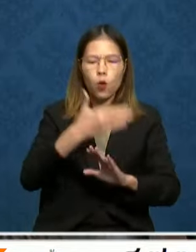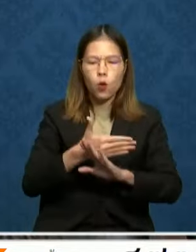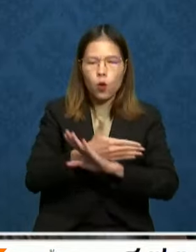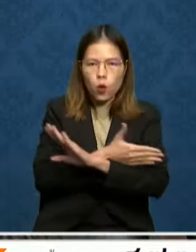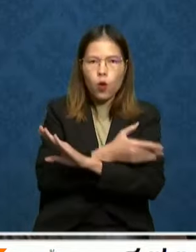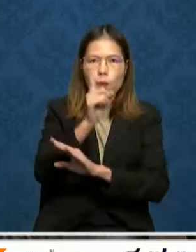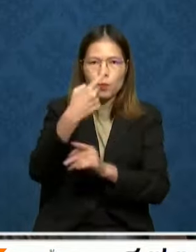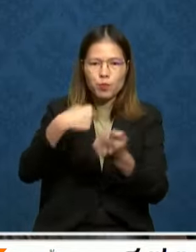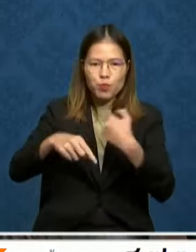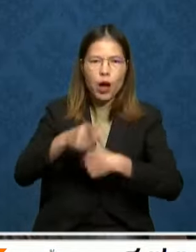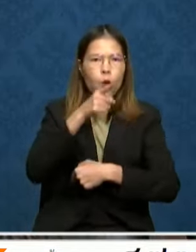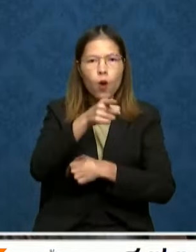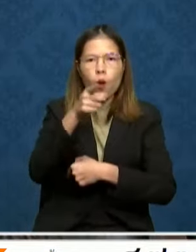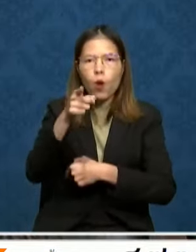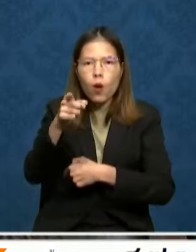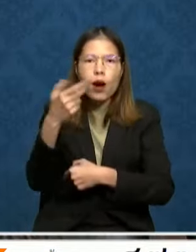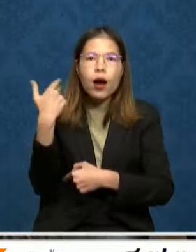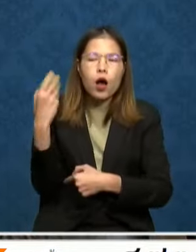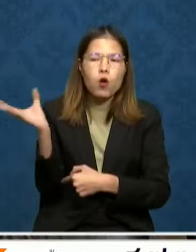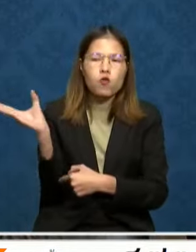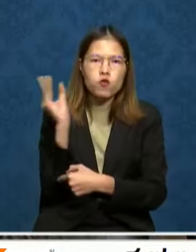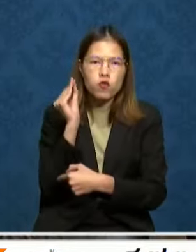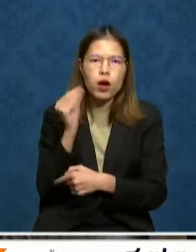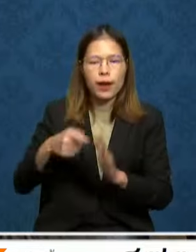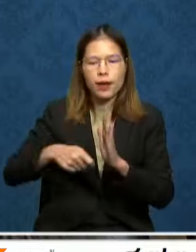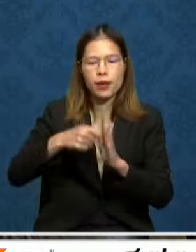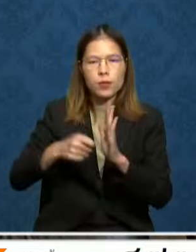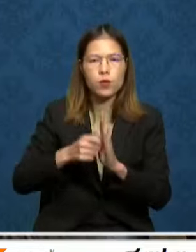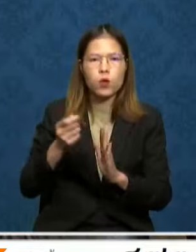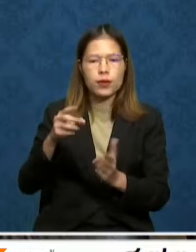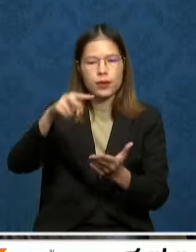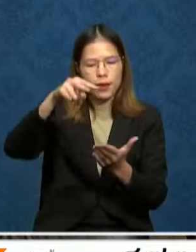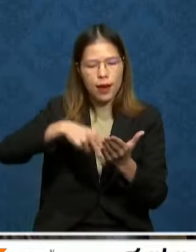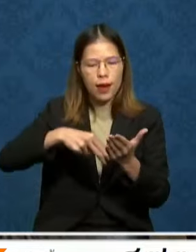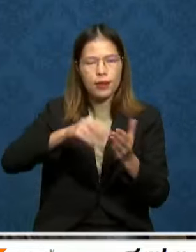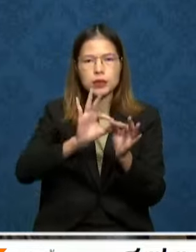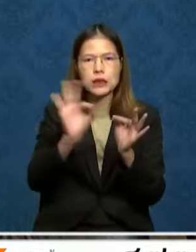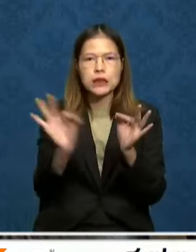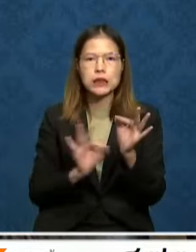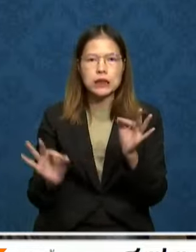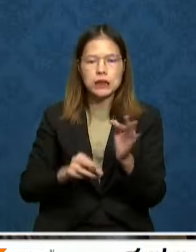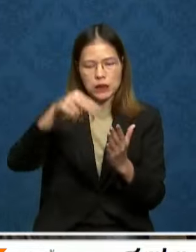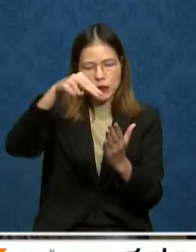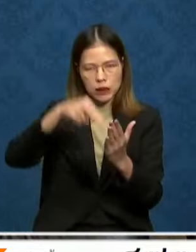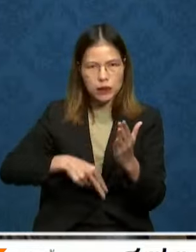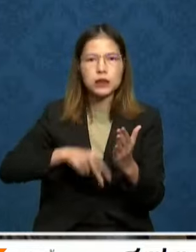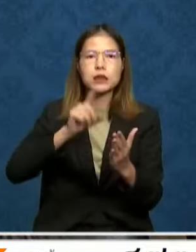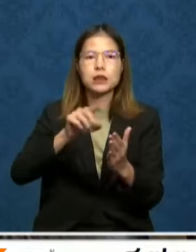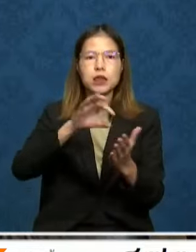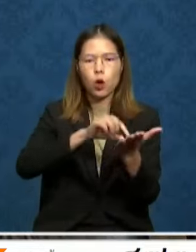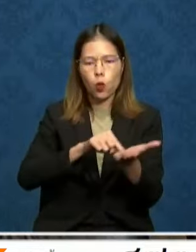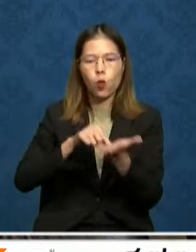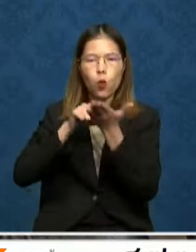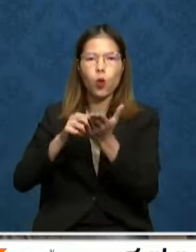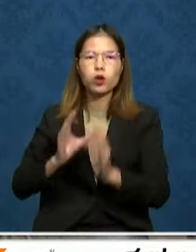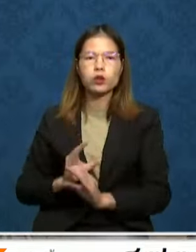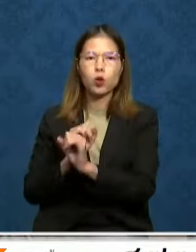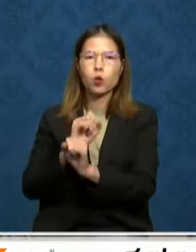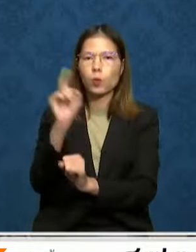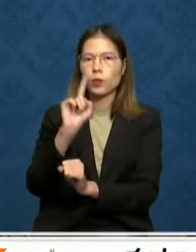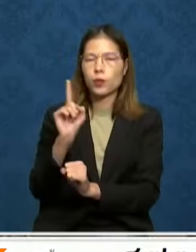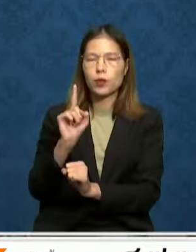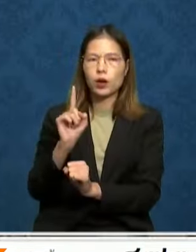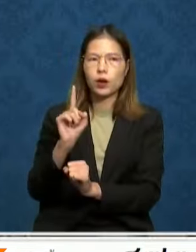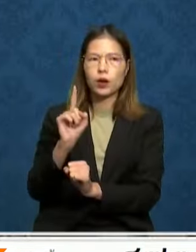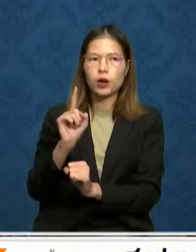ไปตำหนิว่าเค้าลองไปฟังเหตุผลไปอ่านเหตุผลที่เา้ายกเรื่องนี้ขึ้นมาแล้วสรุปแบบเนี้ย